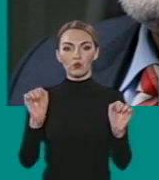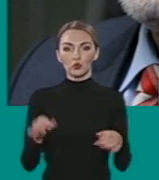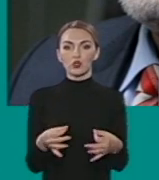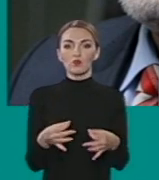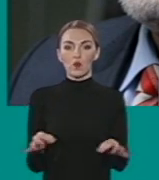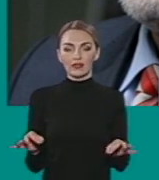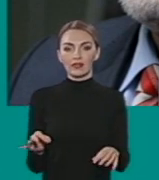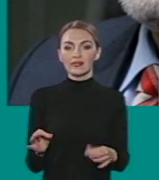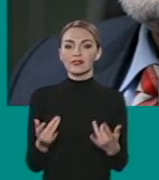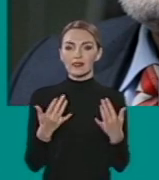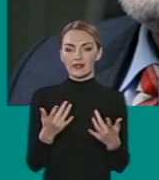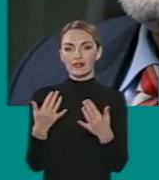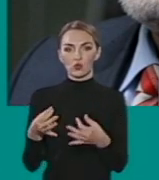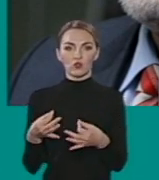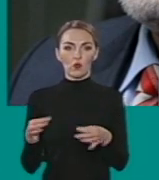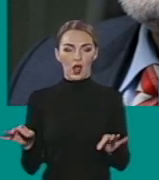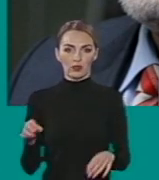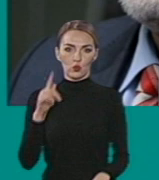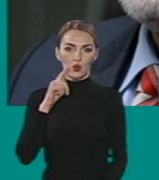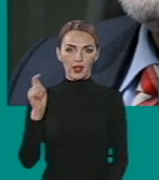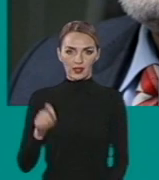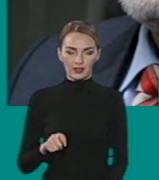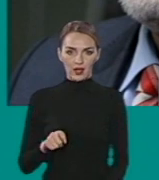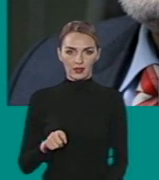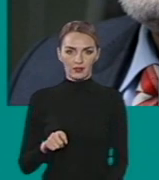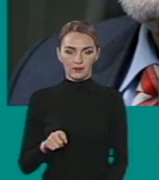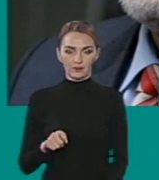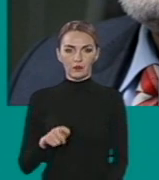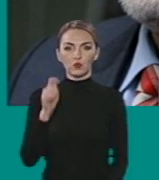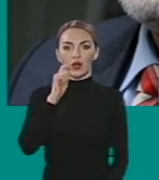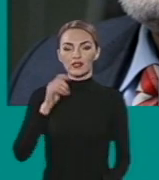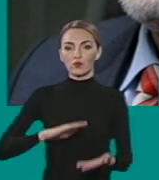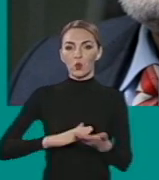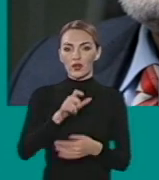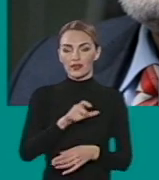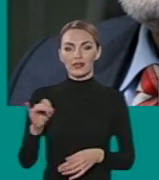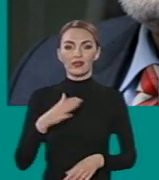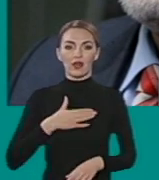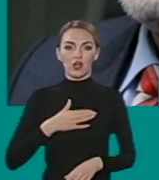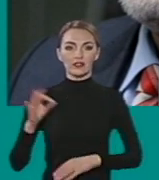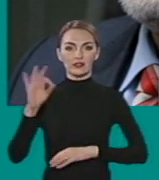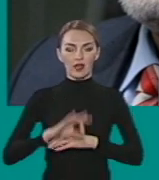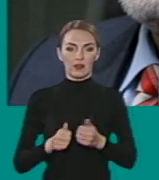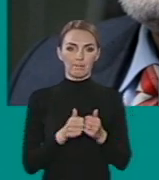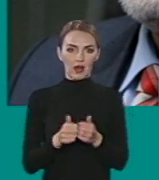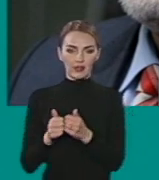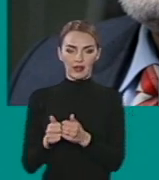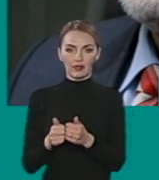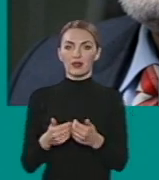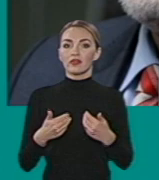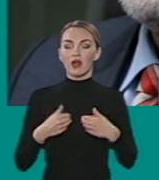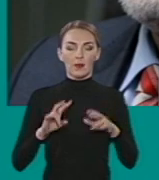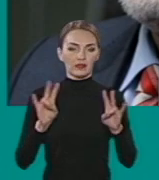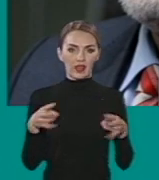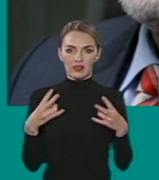на рівно стільки, скільки дозволятиме Україна, українські політики і наші західні партнери. І тому нам не треба першому